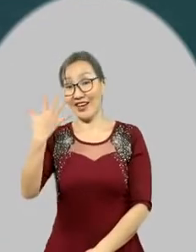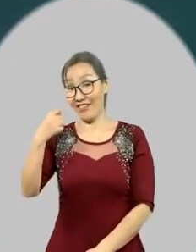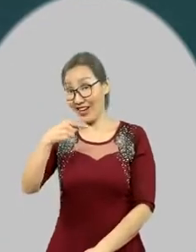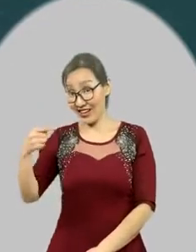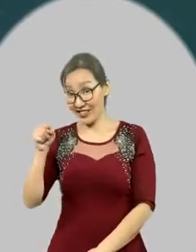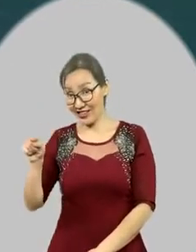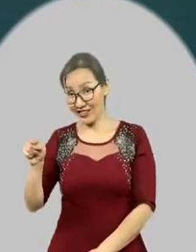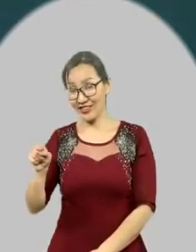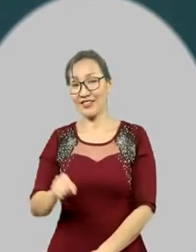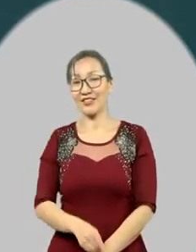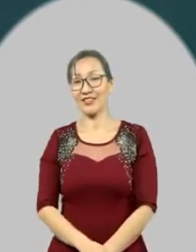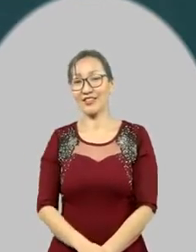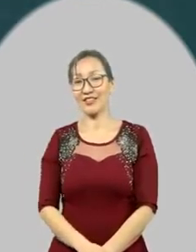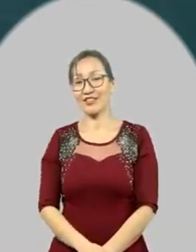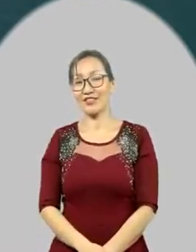Таваар хорогдоод